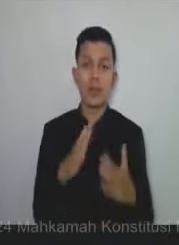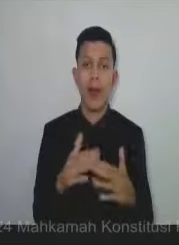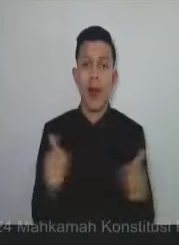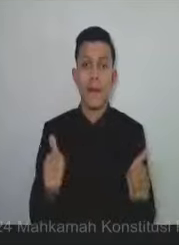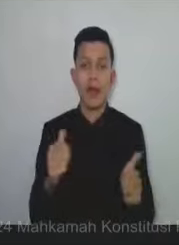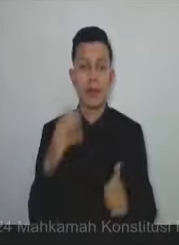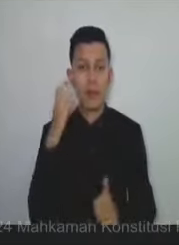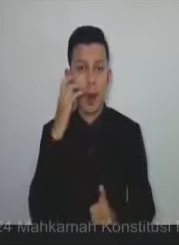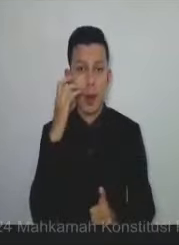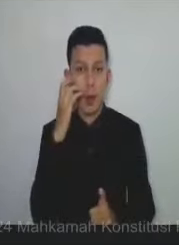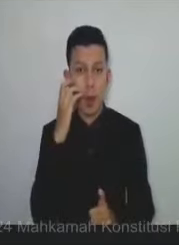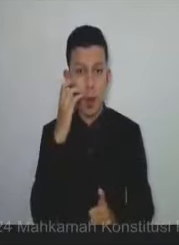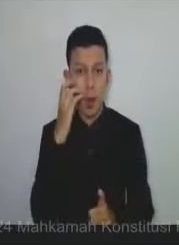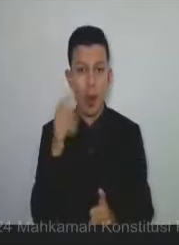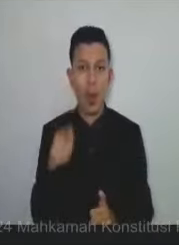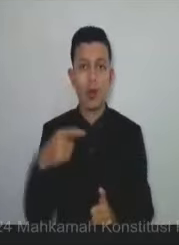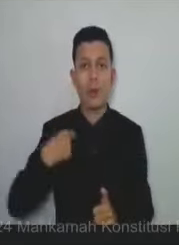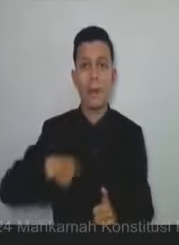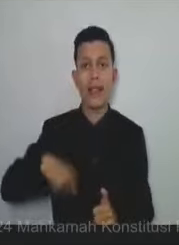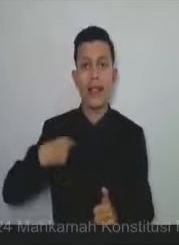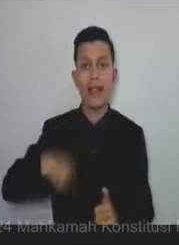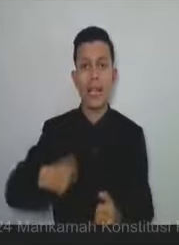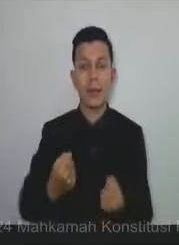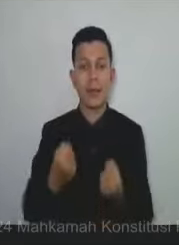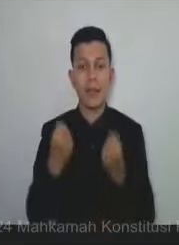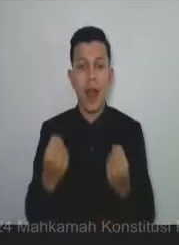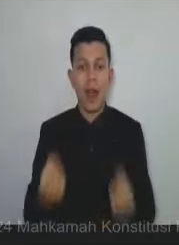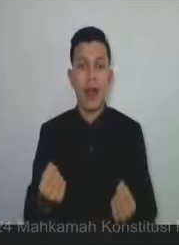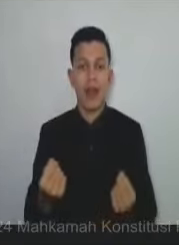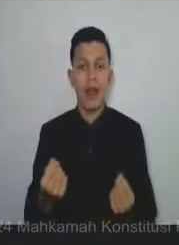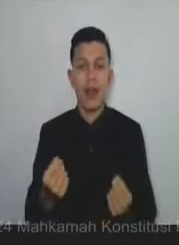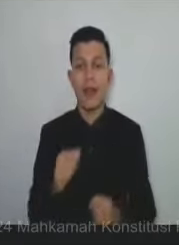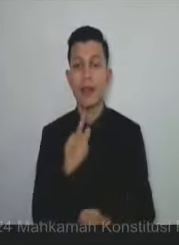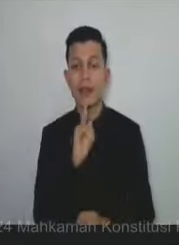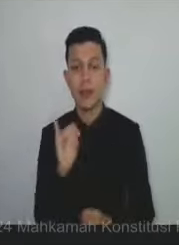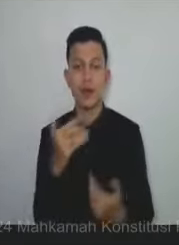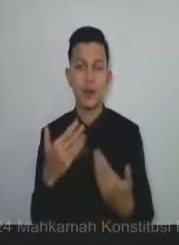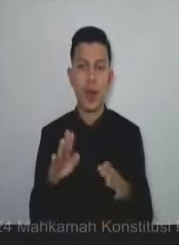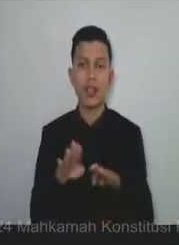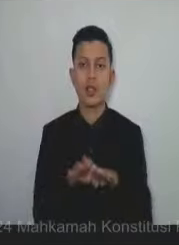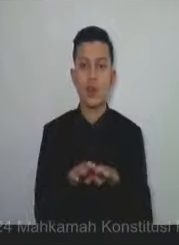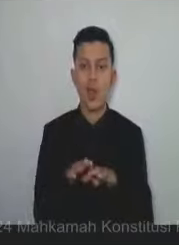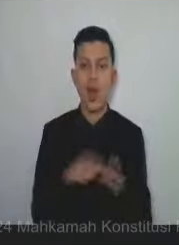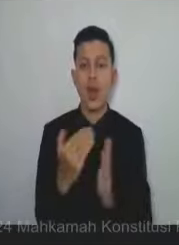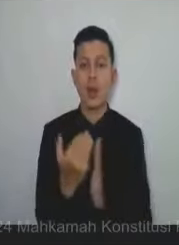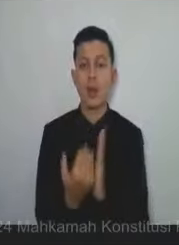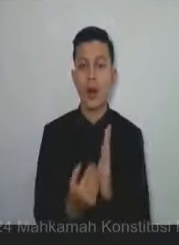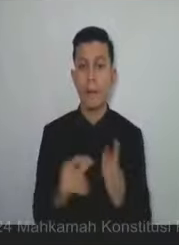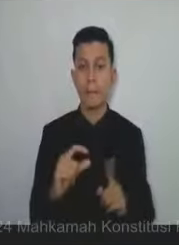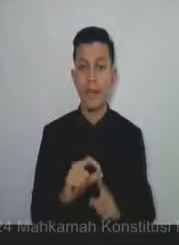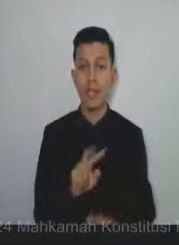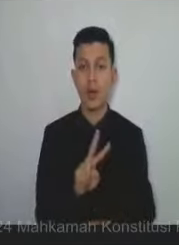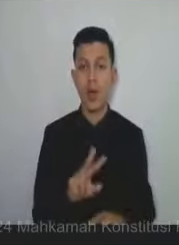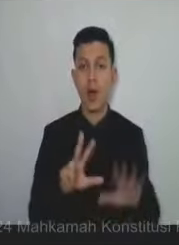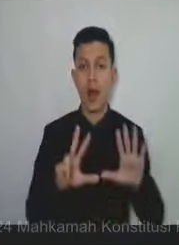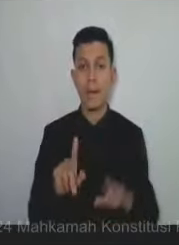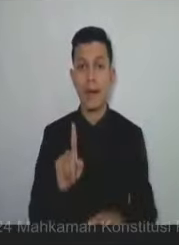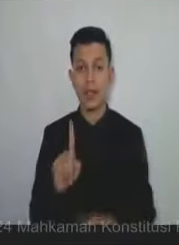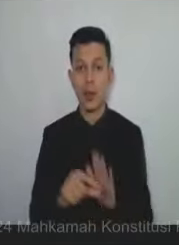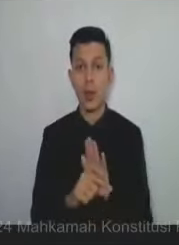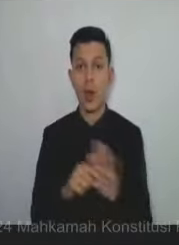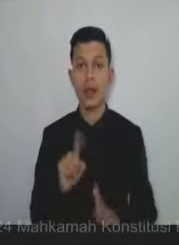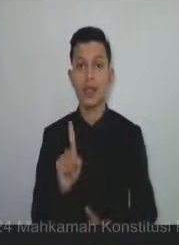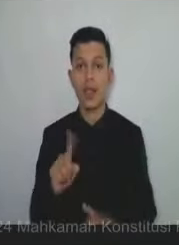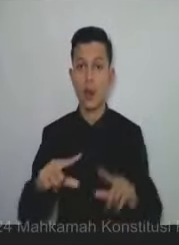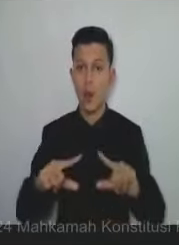Subianto sebagai Menteri Pertahanan sebagaimana hal tersebut telah sesuai dengan ketentuan pasal 281 ayat 1 huruf